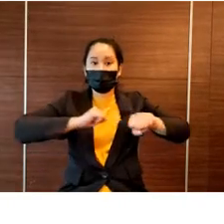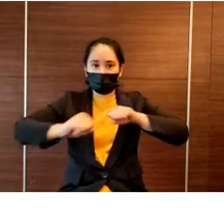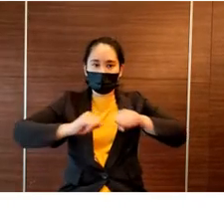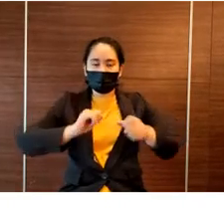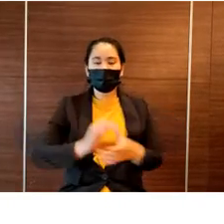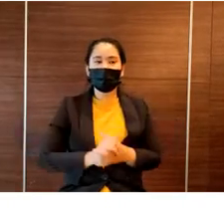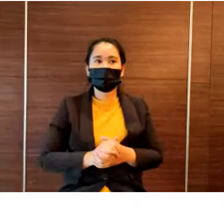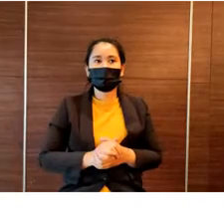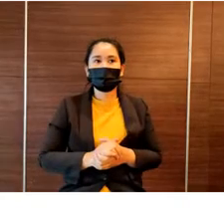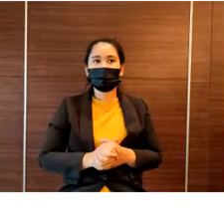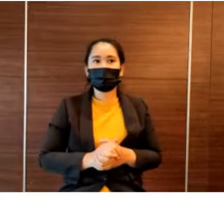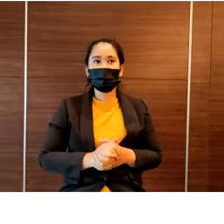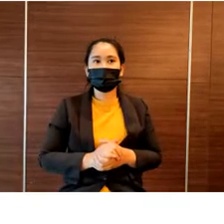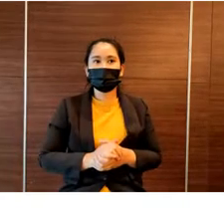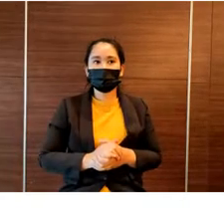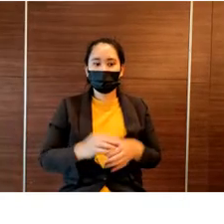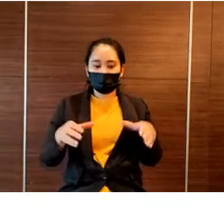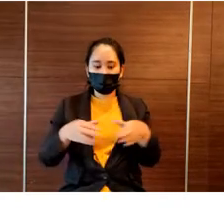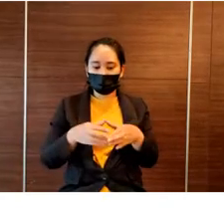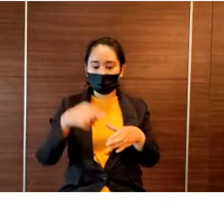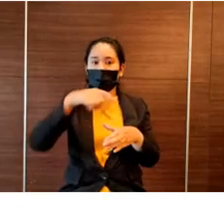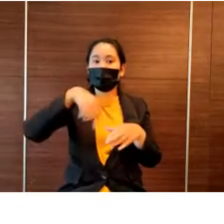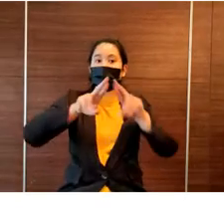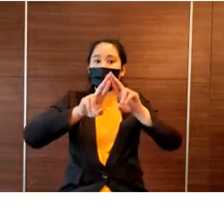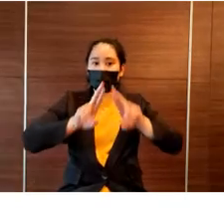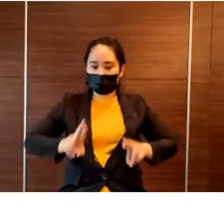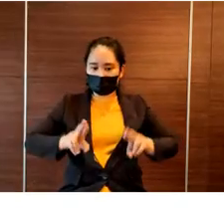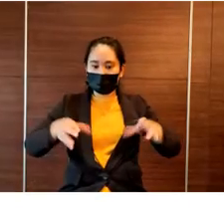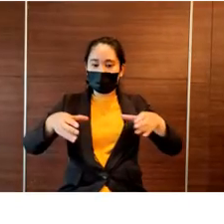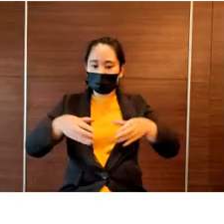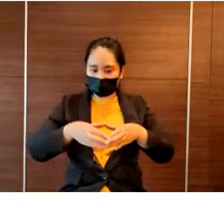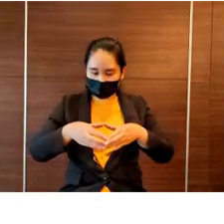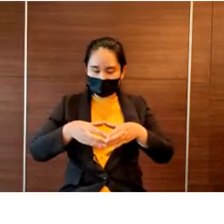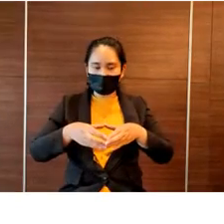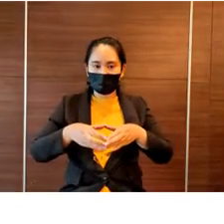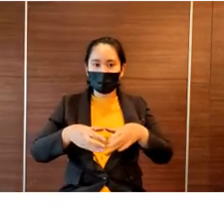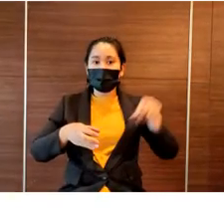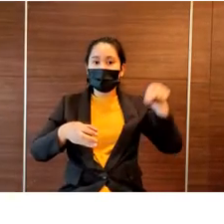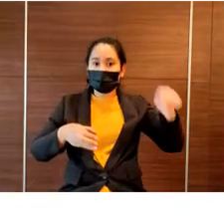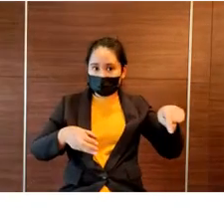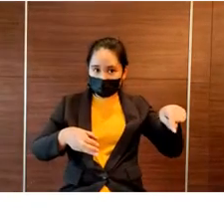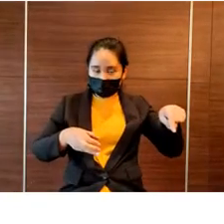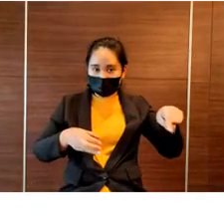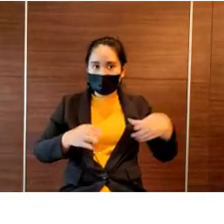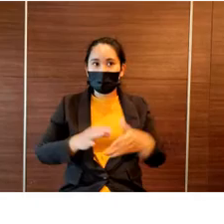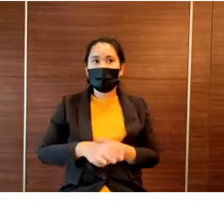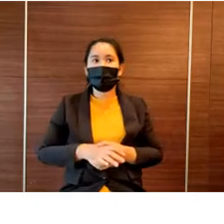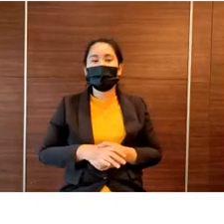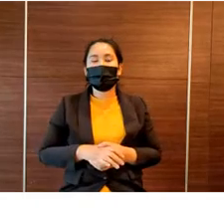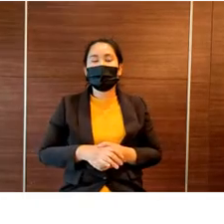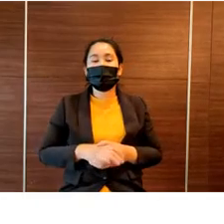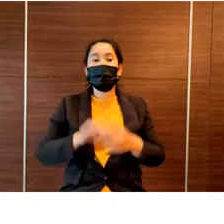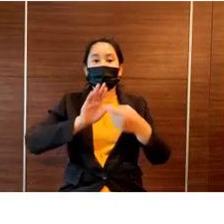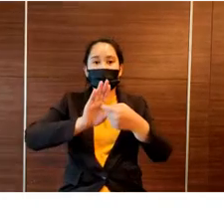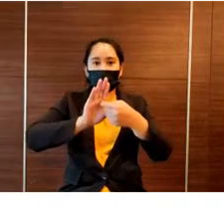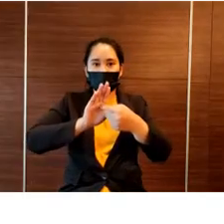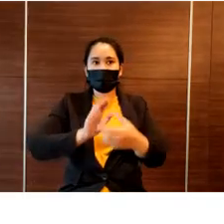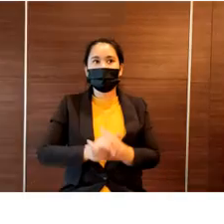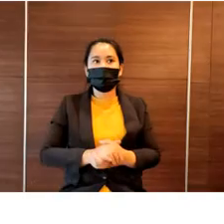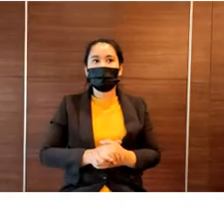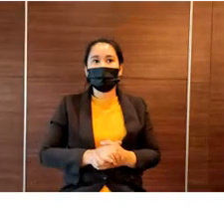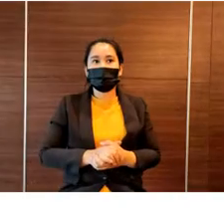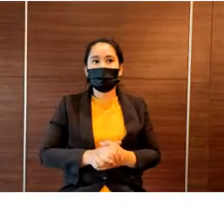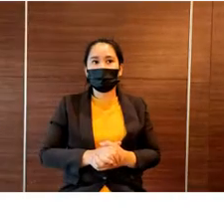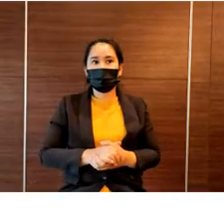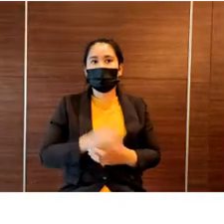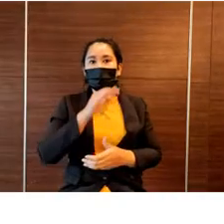ว่ามันมีครับและฟ้าสีลุงในโซนที่มันกลางมากๆเช่นถ้าเราสาม